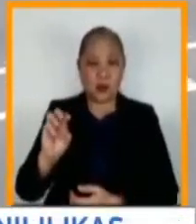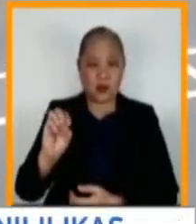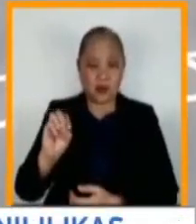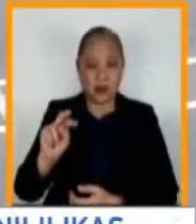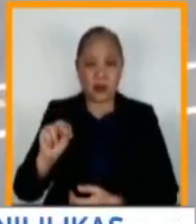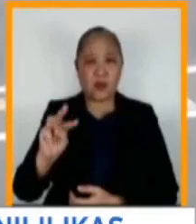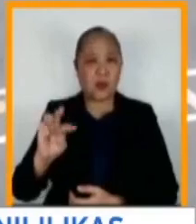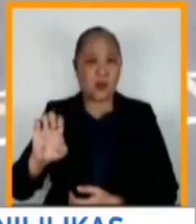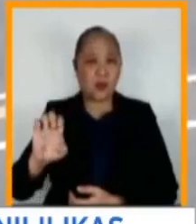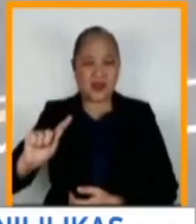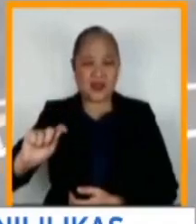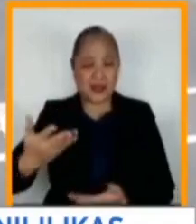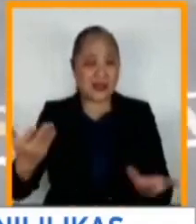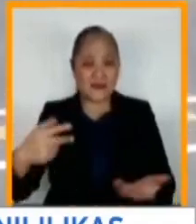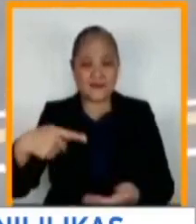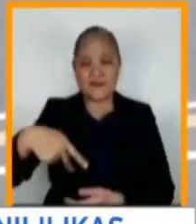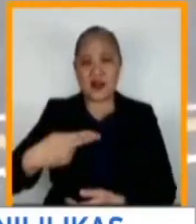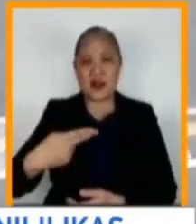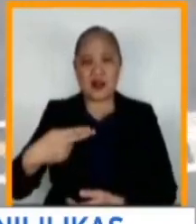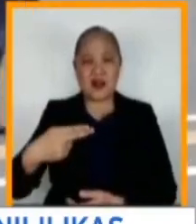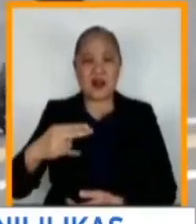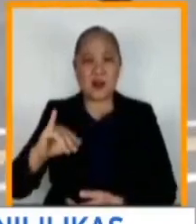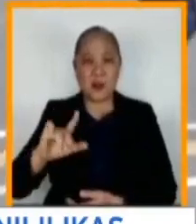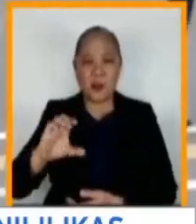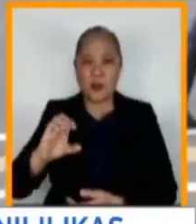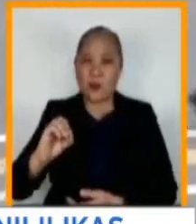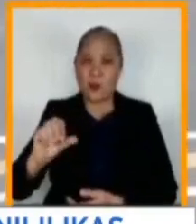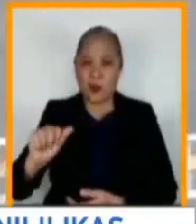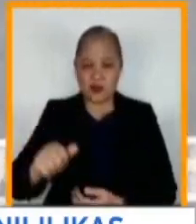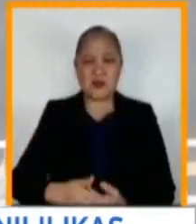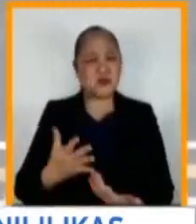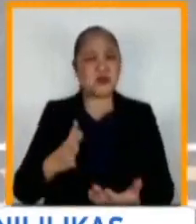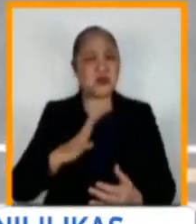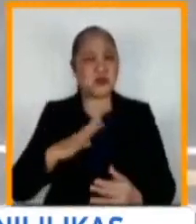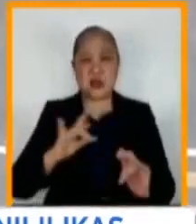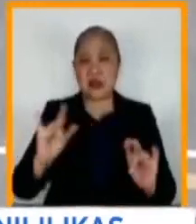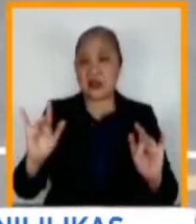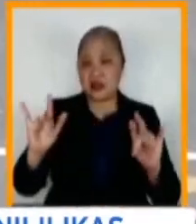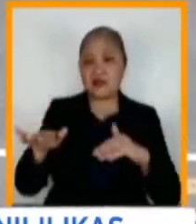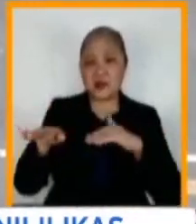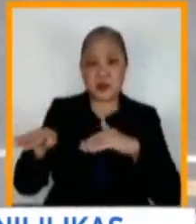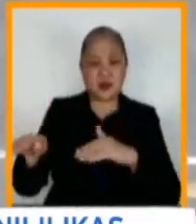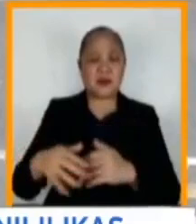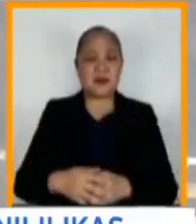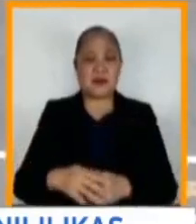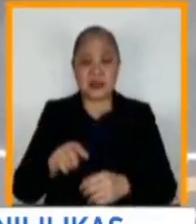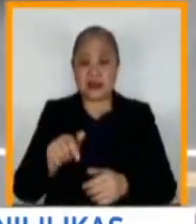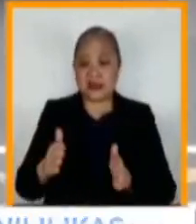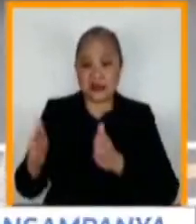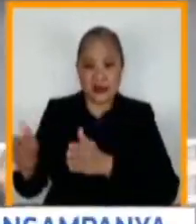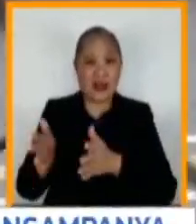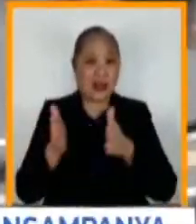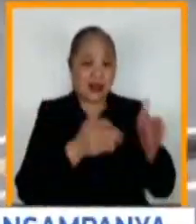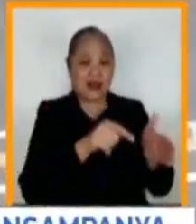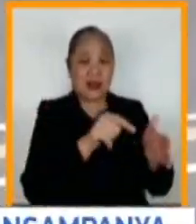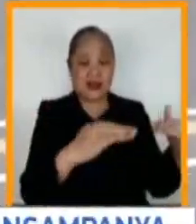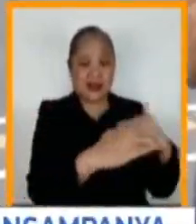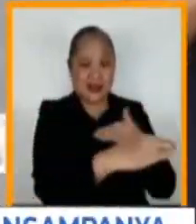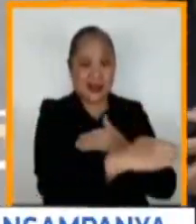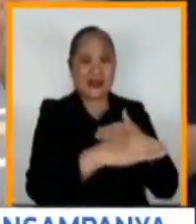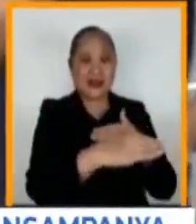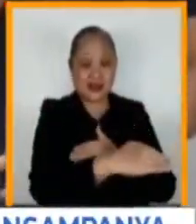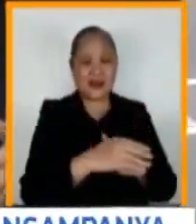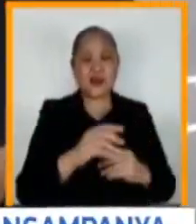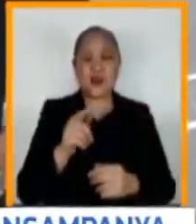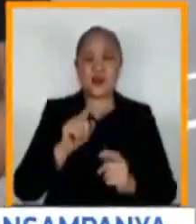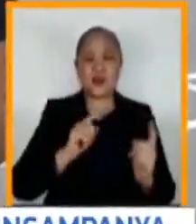na ito na patungo sa elliptical road, pero mas maluwag yung kabilang lane na patungo naman sa area ng Fairview. Yan muna po ang unang balita